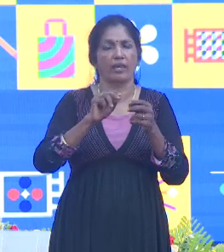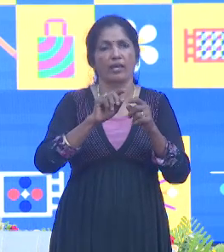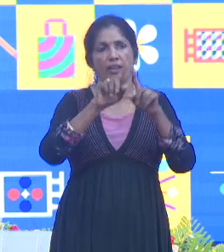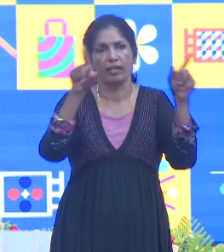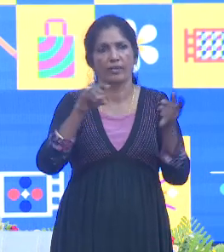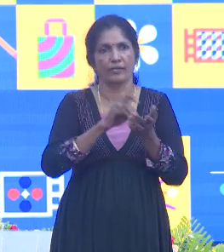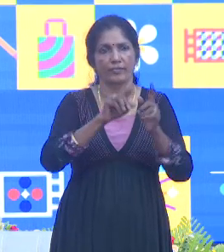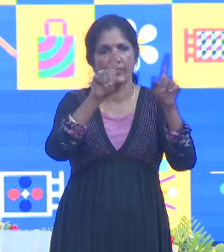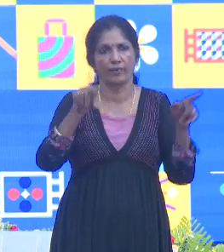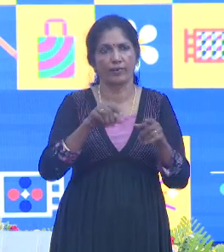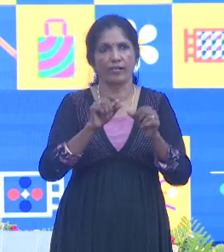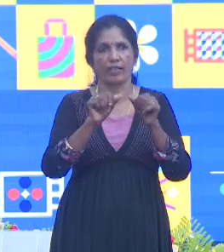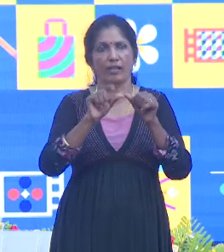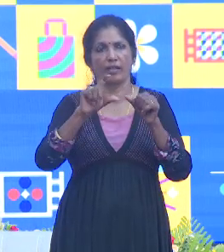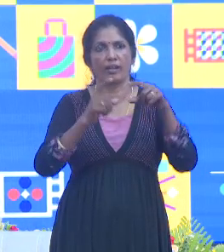അതിനെ പ്രസിഡന്റ്